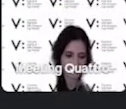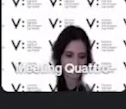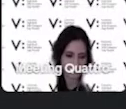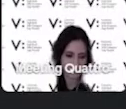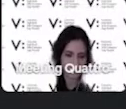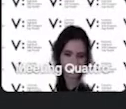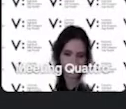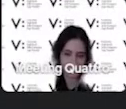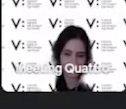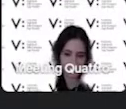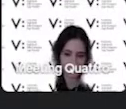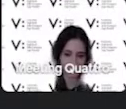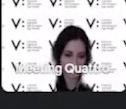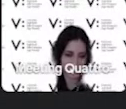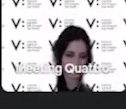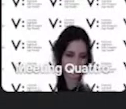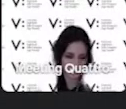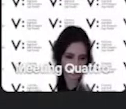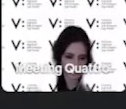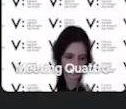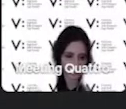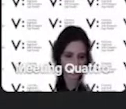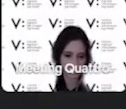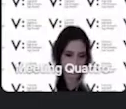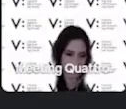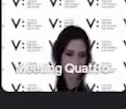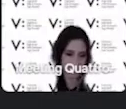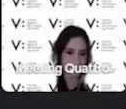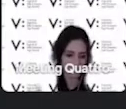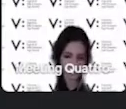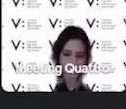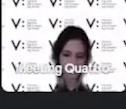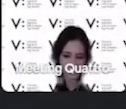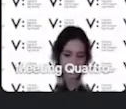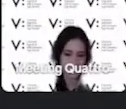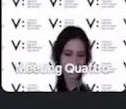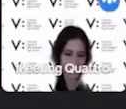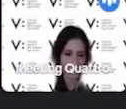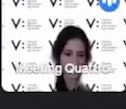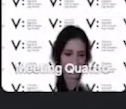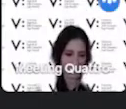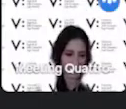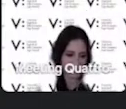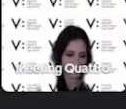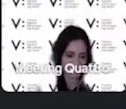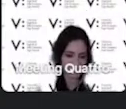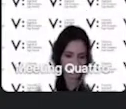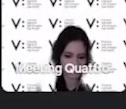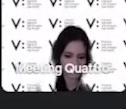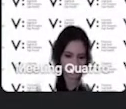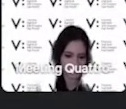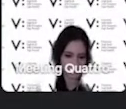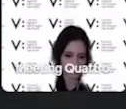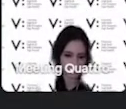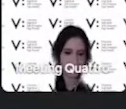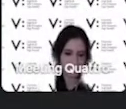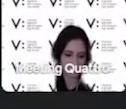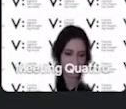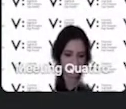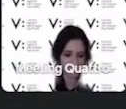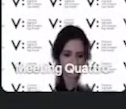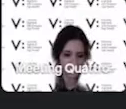a togliervi dubbi se ne avete. Proviamo a Esatto. guardare gli altri due